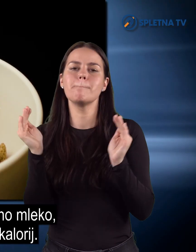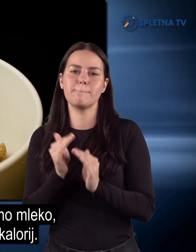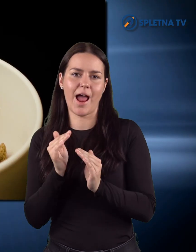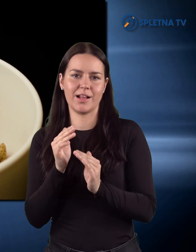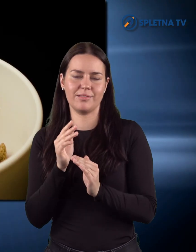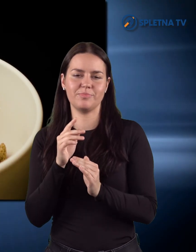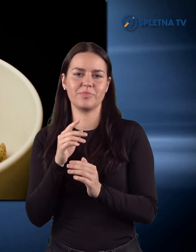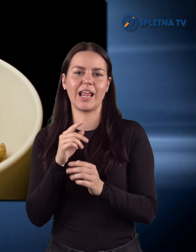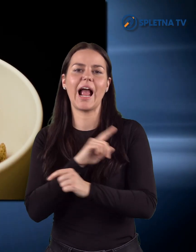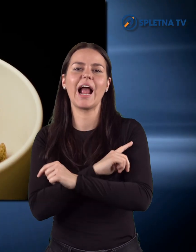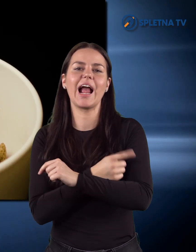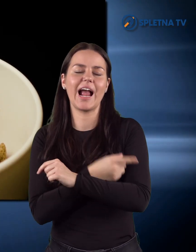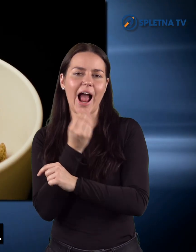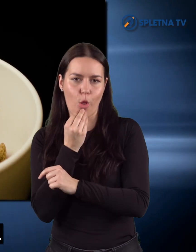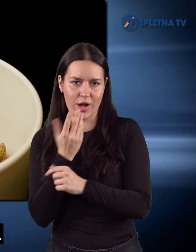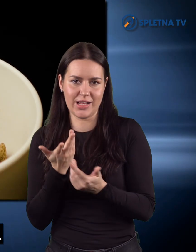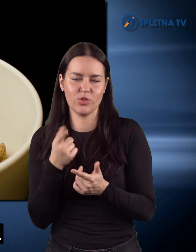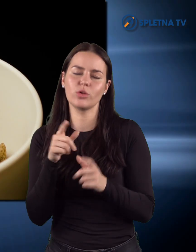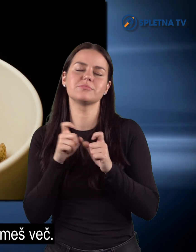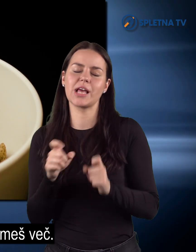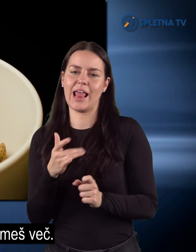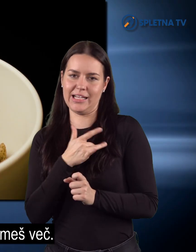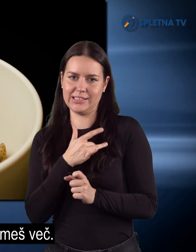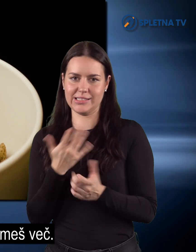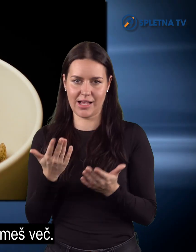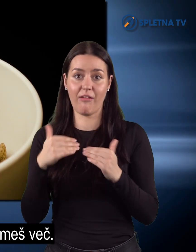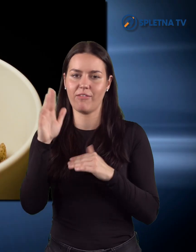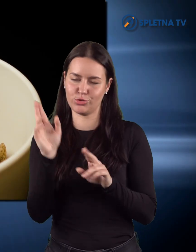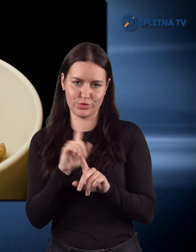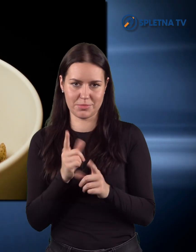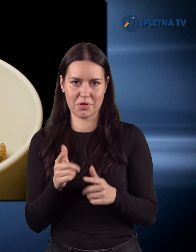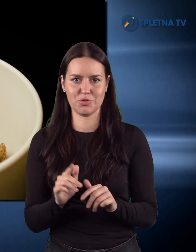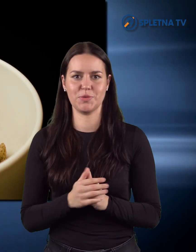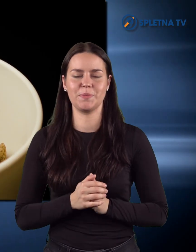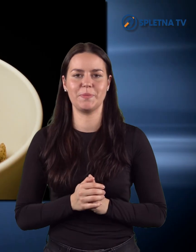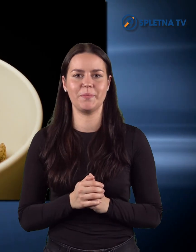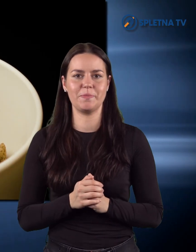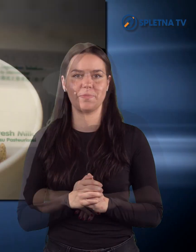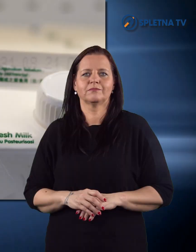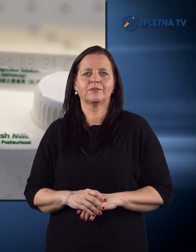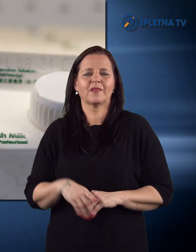manj kalorij. To je to zaradi srca, ne smeš več.